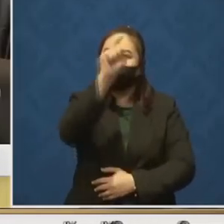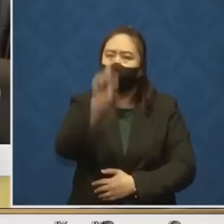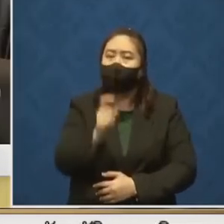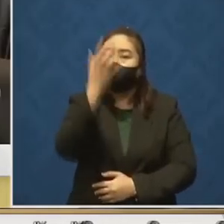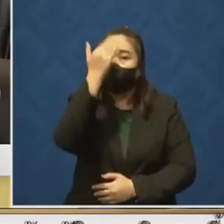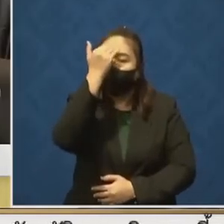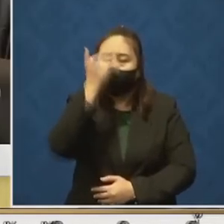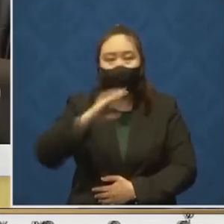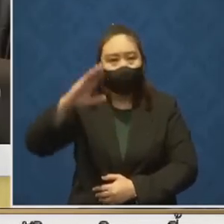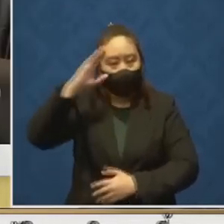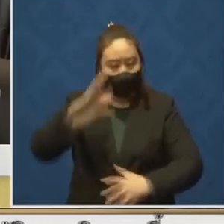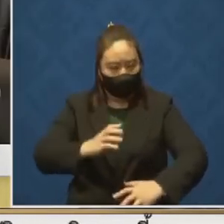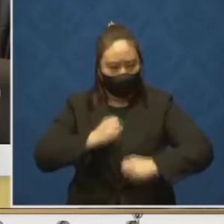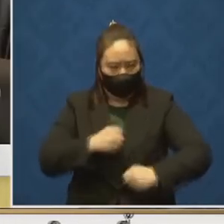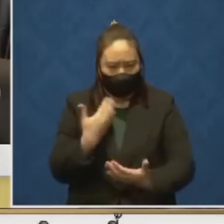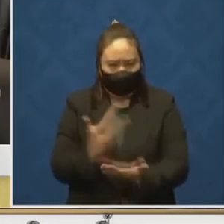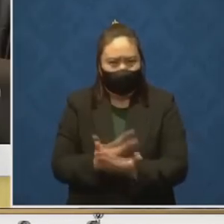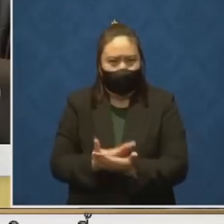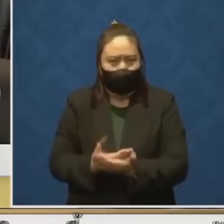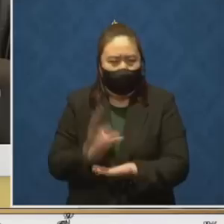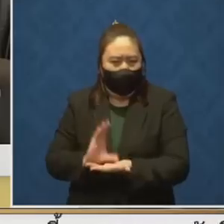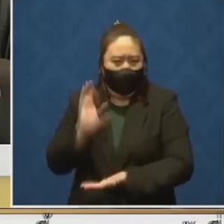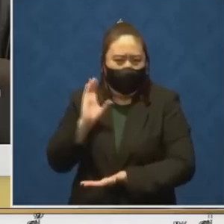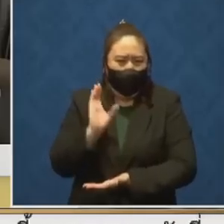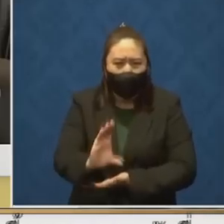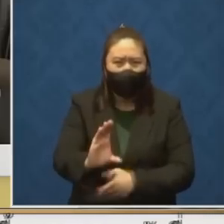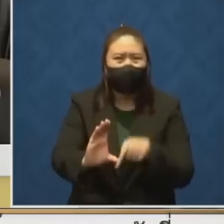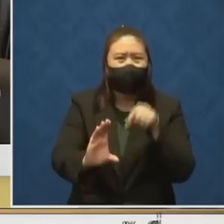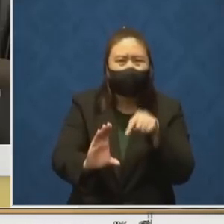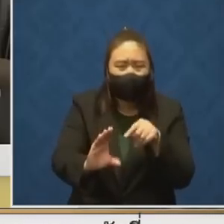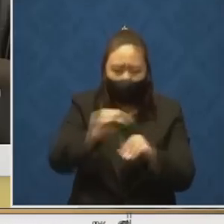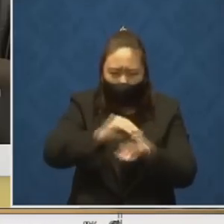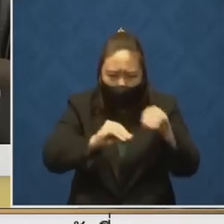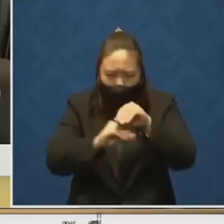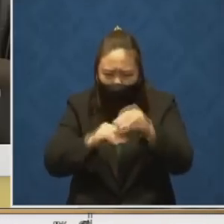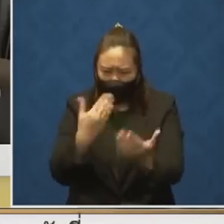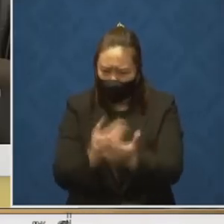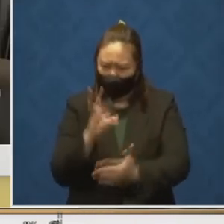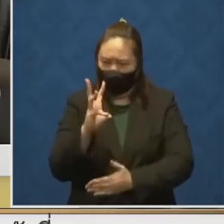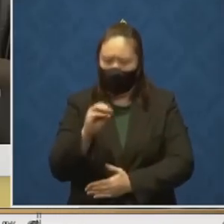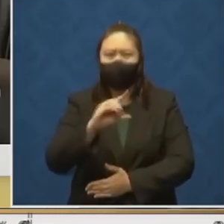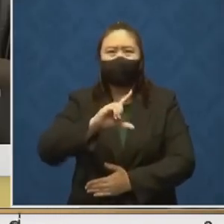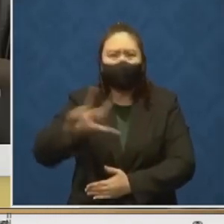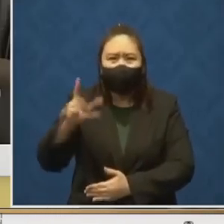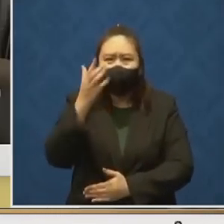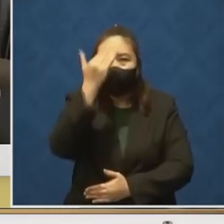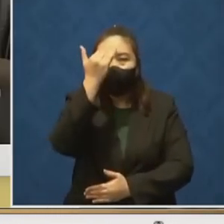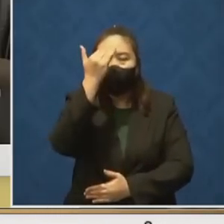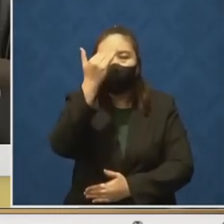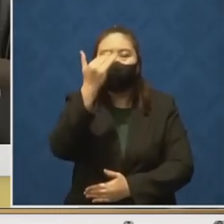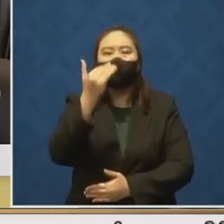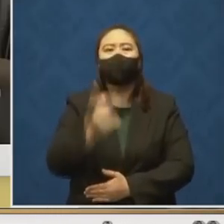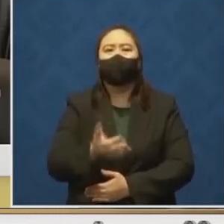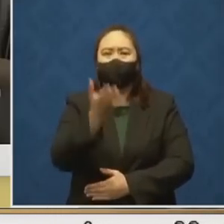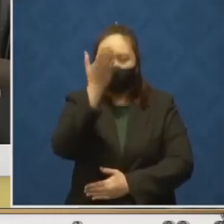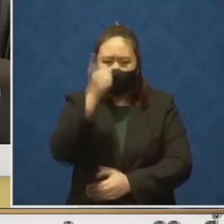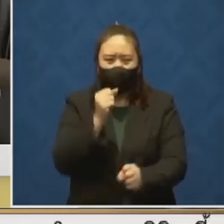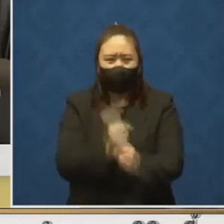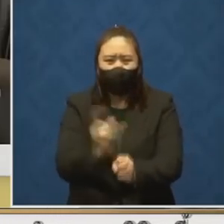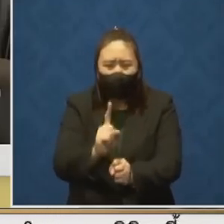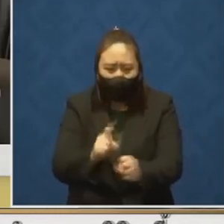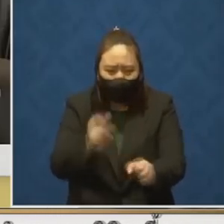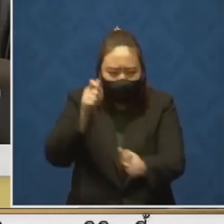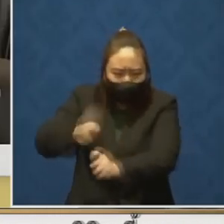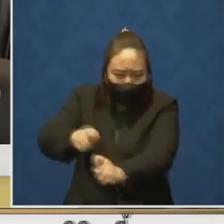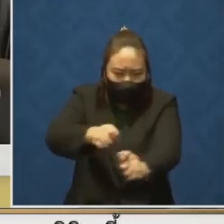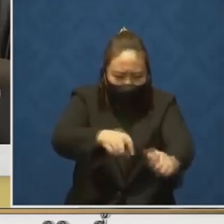กองทับบกถึใช้งบประมาณในโครงการนี้สูงถึง 60 ล้านบาทเพราะเป็นการสรางเฉพาะแนและปรบปงภู